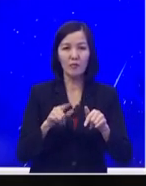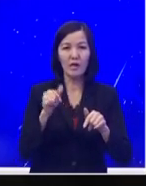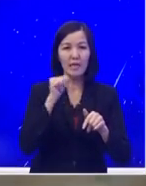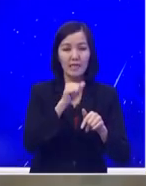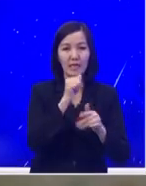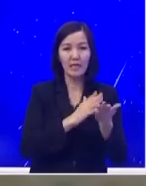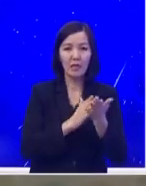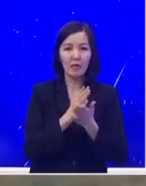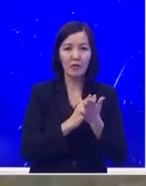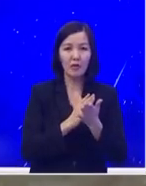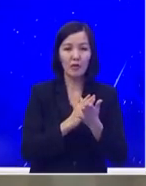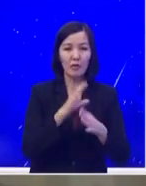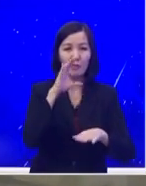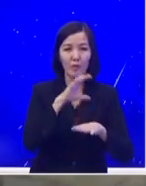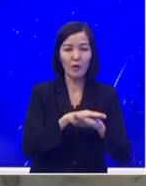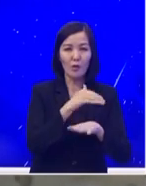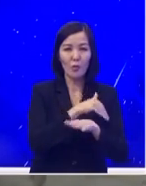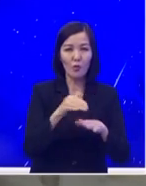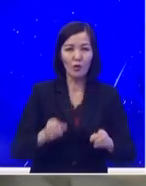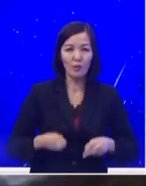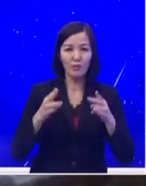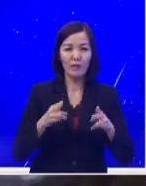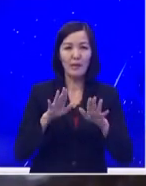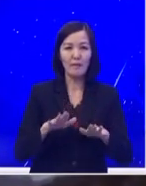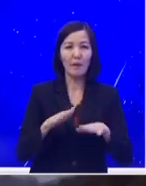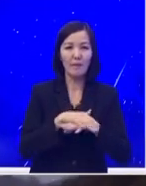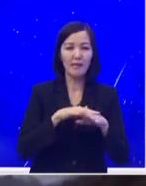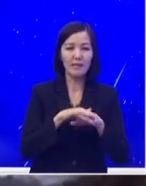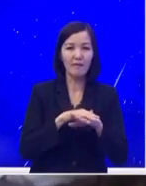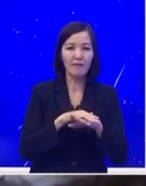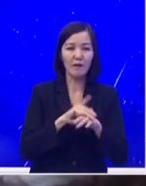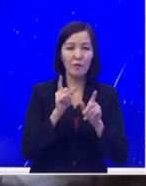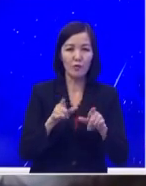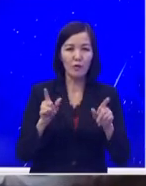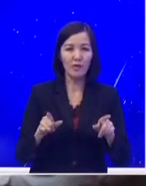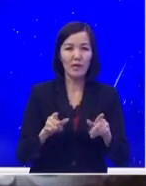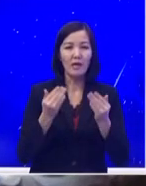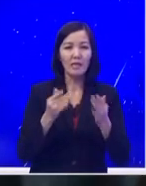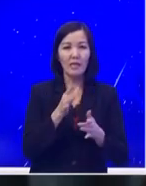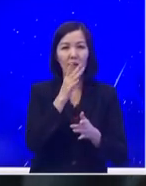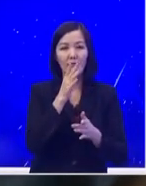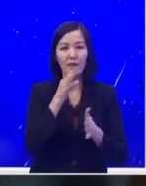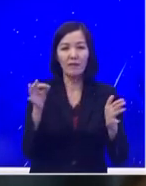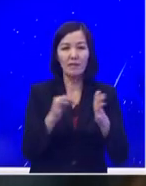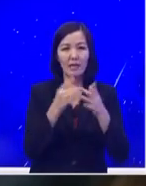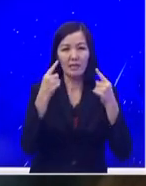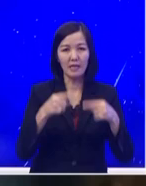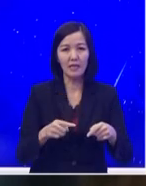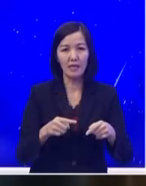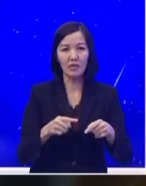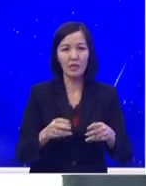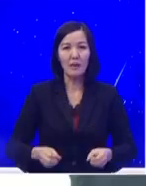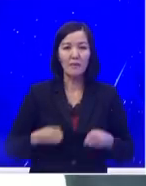служба по отлову уличных преступников в местах массового скопления людей. В данное время в целях сокращения данного